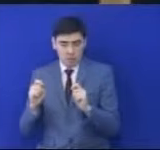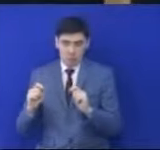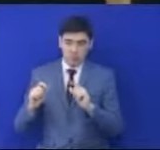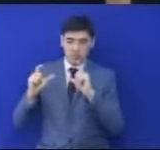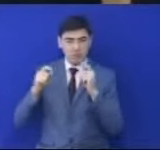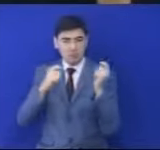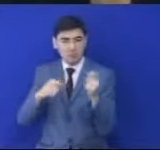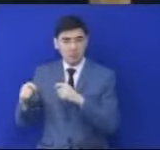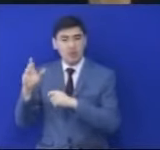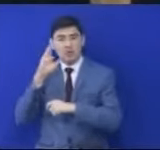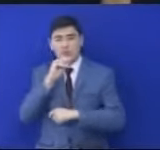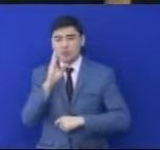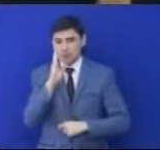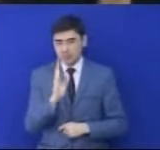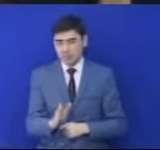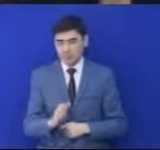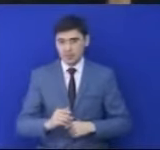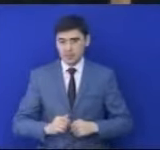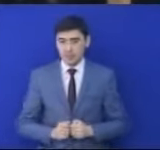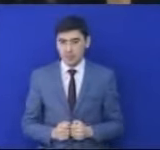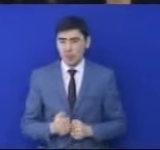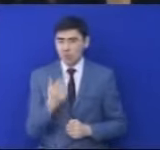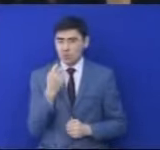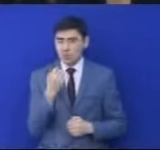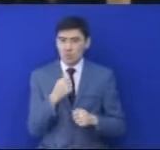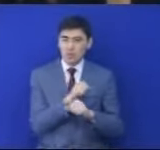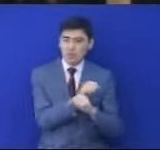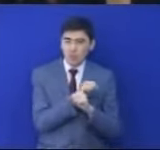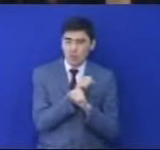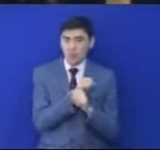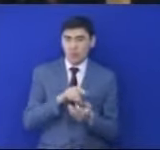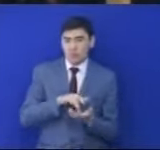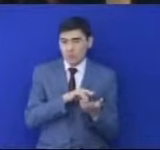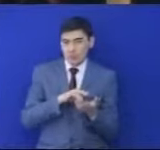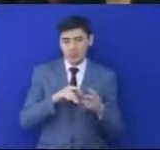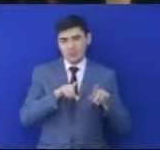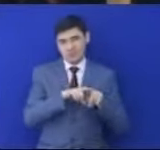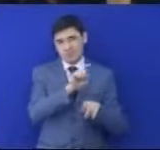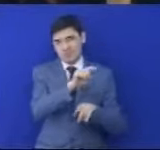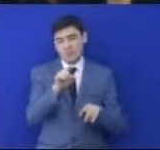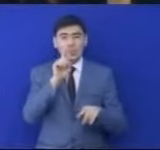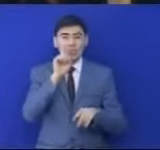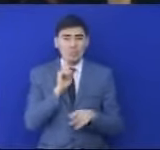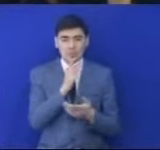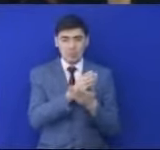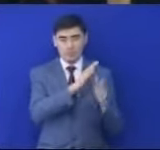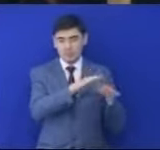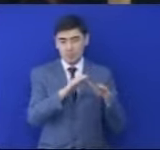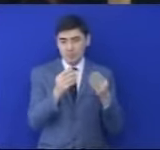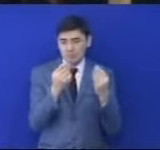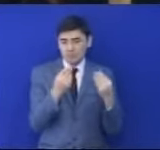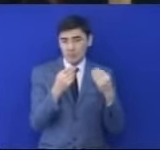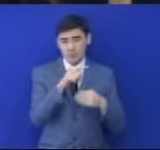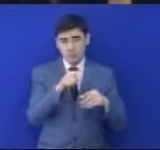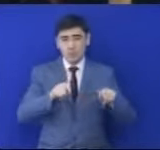елді мекендерін табиғаты ертіс өзенінің бойында демалыс орнын ашуға, туризмді дамытуға қолайлы. Осы мәселені қолға алу жұмыс